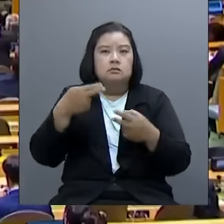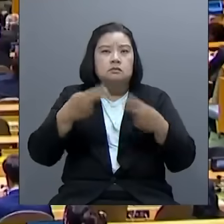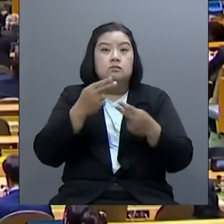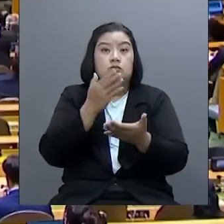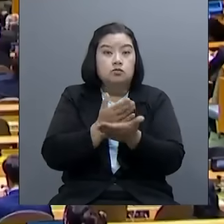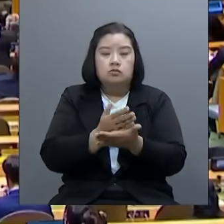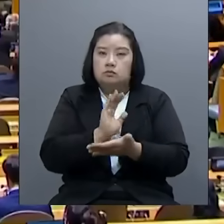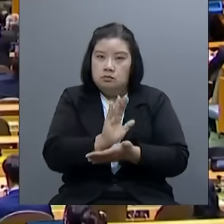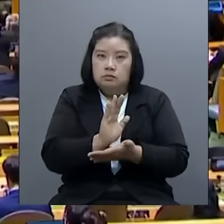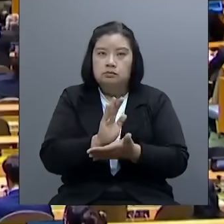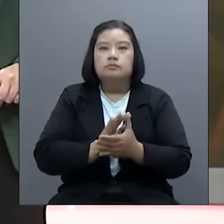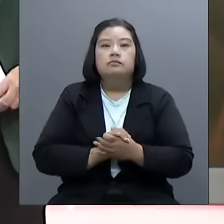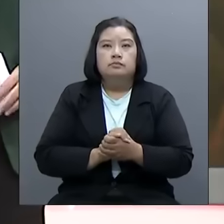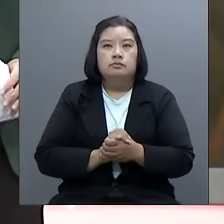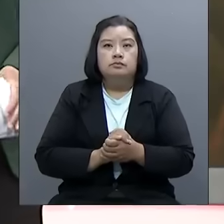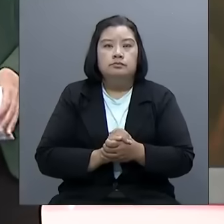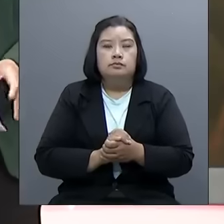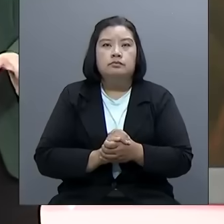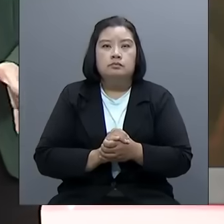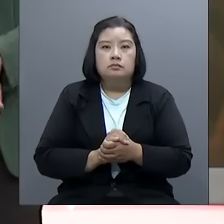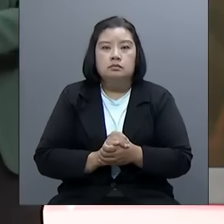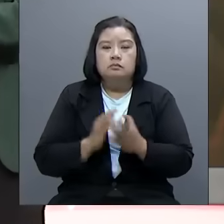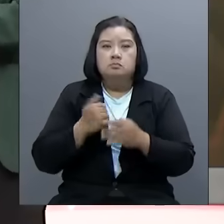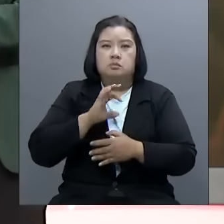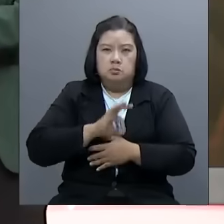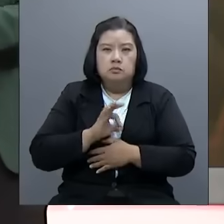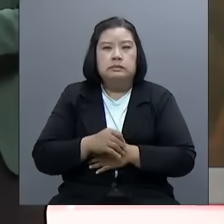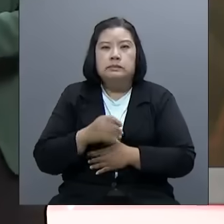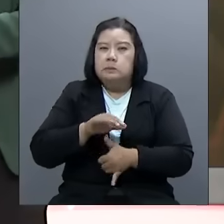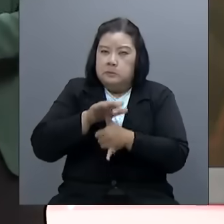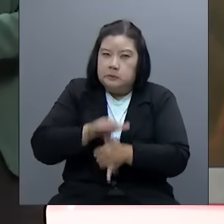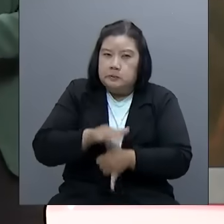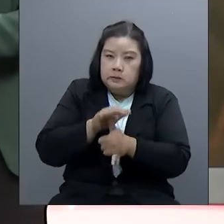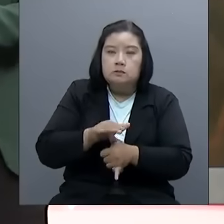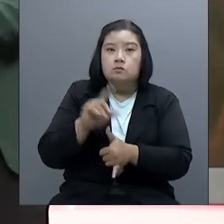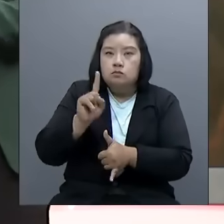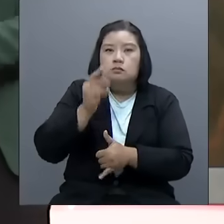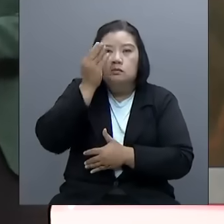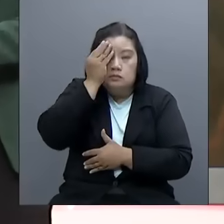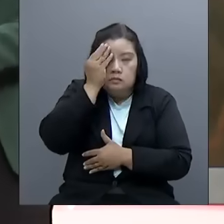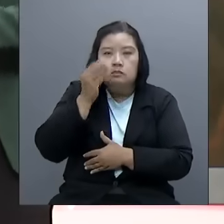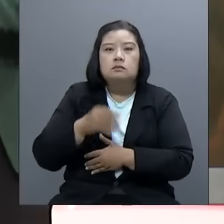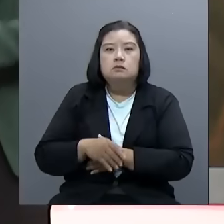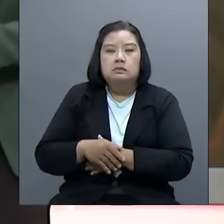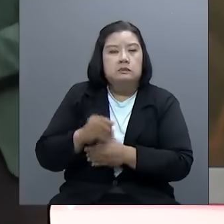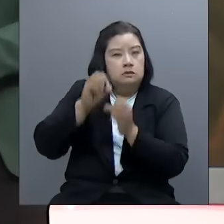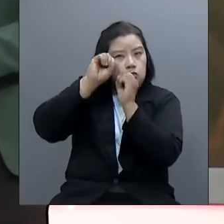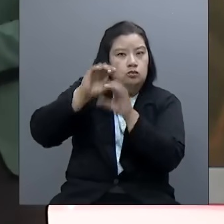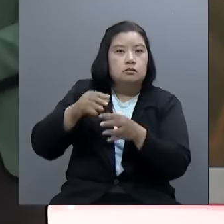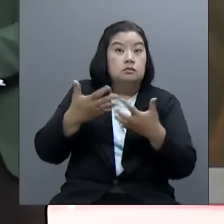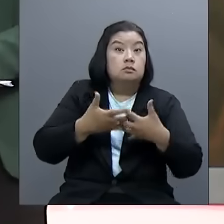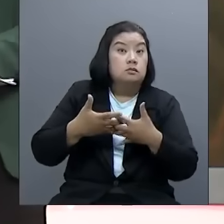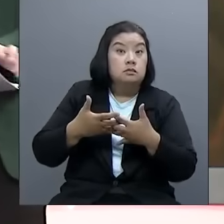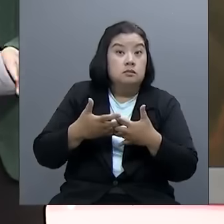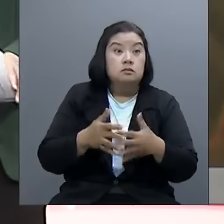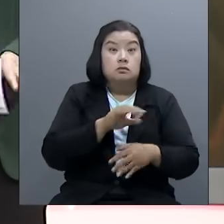ค่ะ resolution aกระแสกดดันอิสราเอลรวมไปถึงสหรัฐที่เพิ่มมากขึ้นเรื่อยๆไม่ได้ถูกสะท้อนผ่านเวทีประชุม